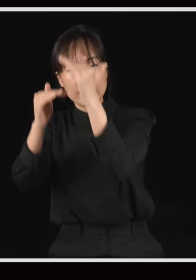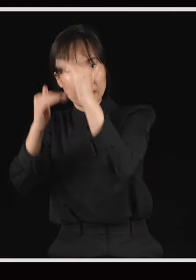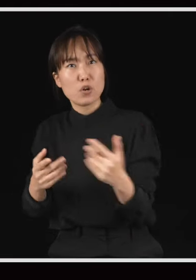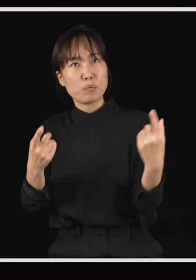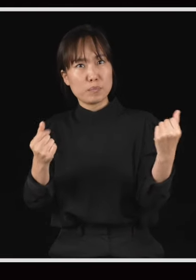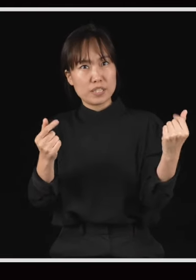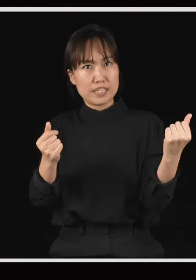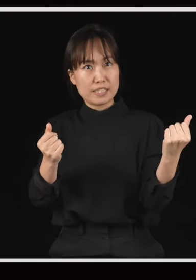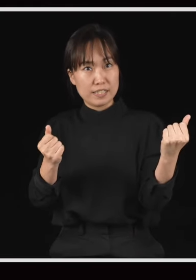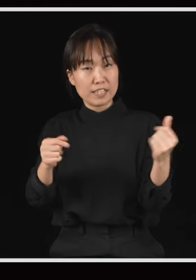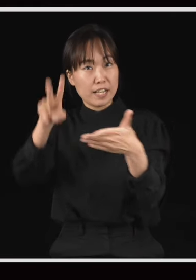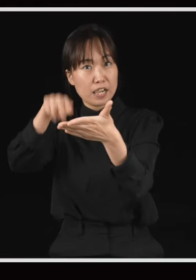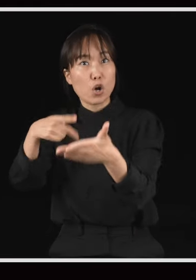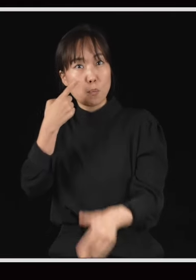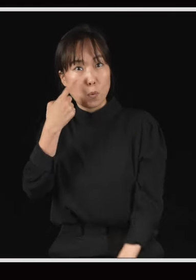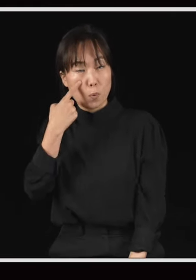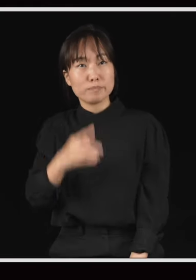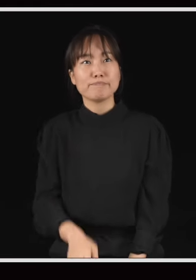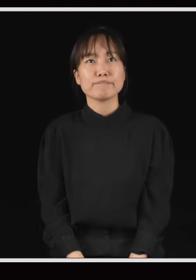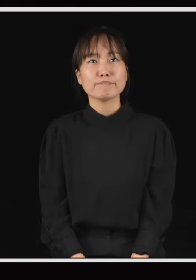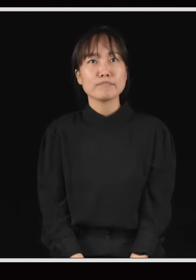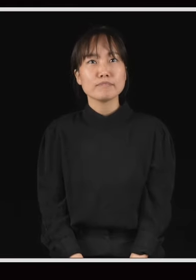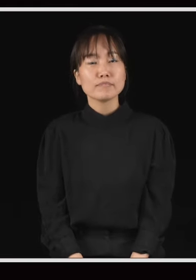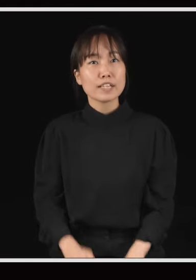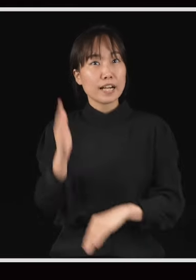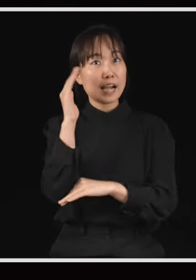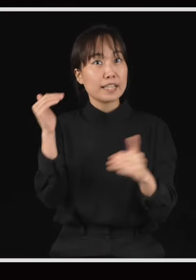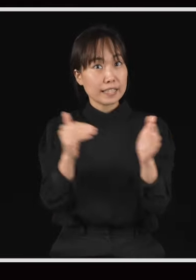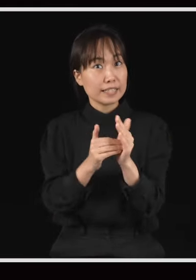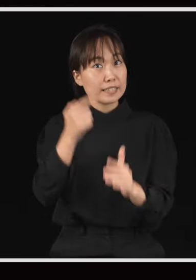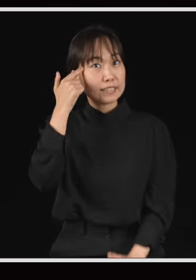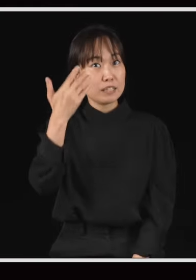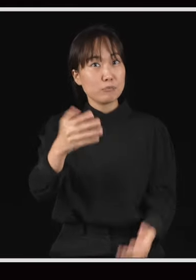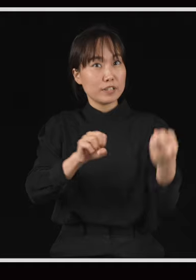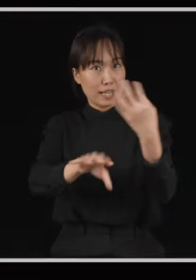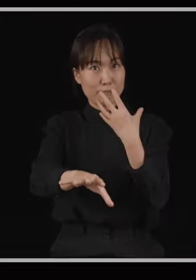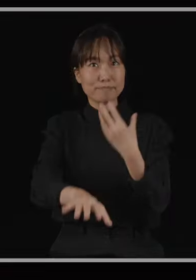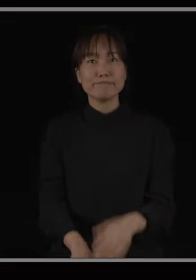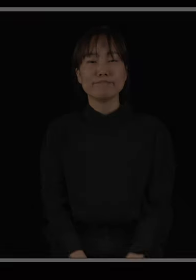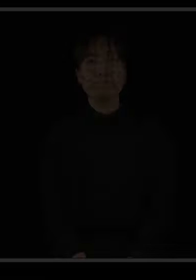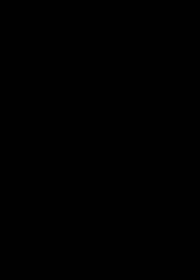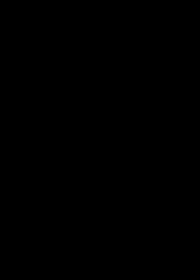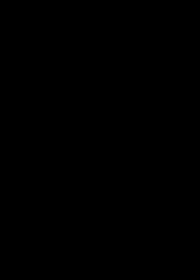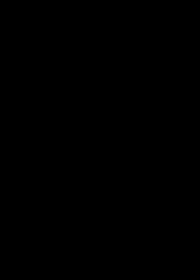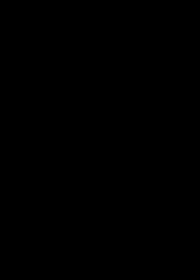시간이 다 돼서 제 질의응답으로 넘어가겠습니다.